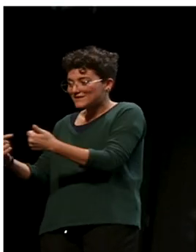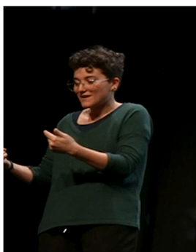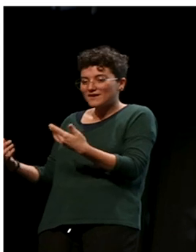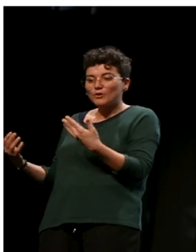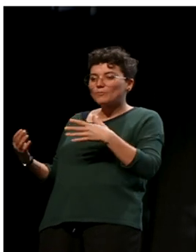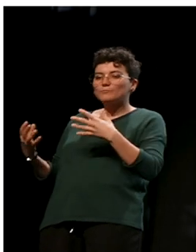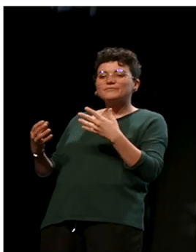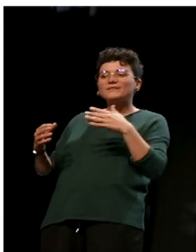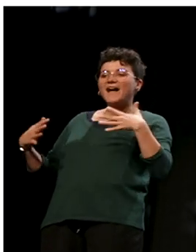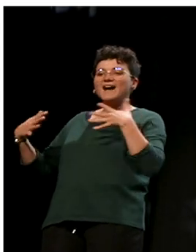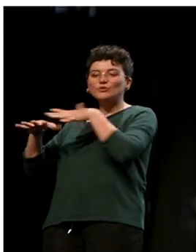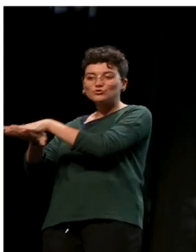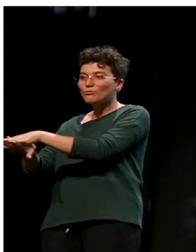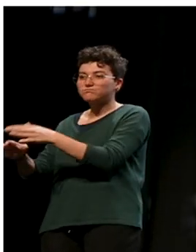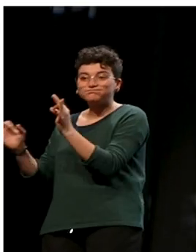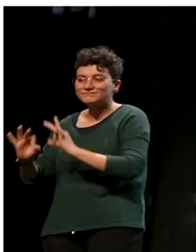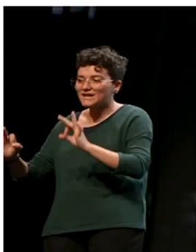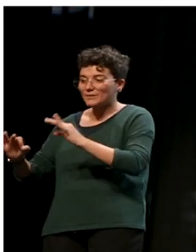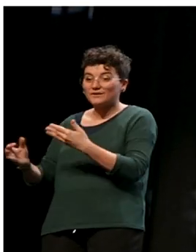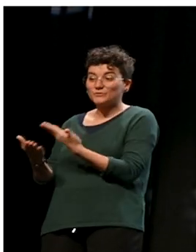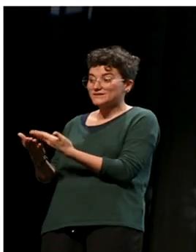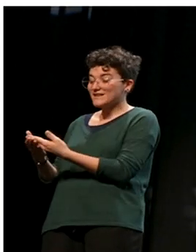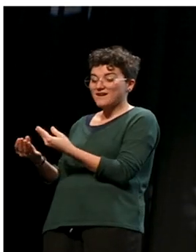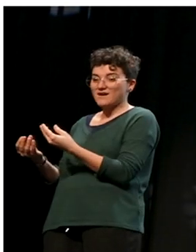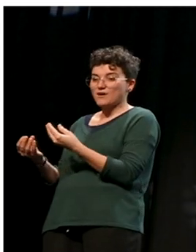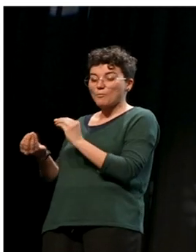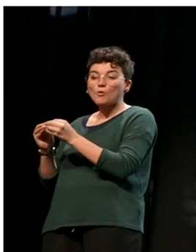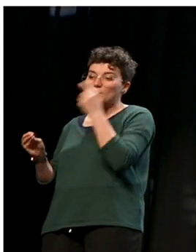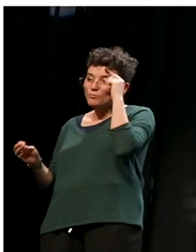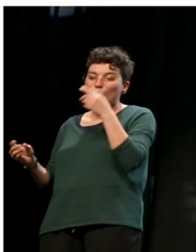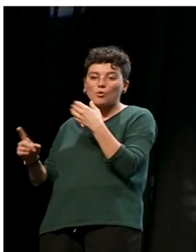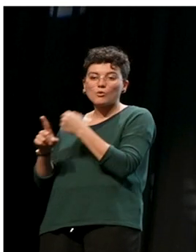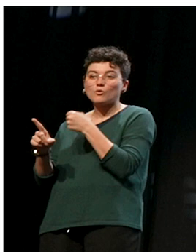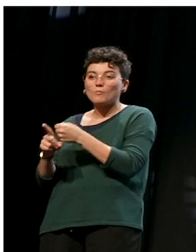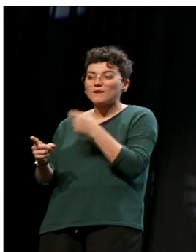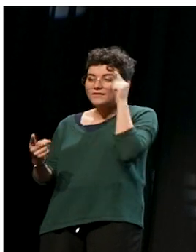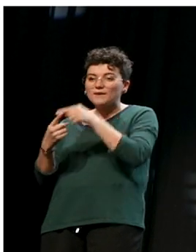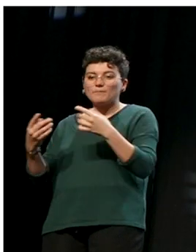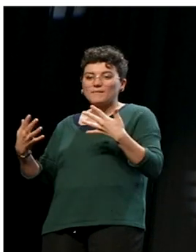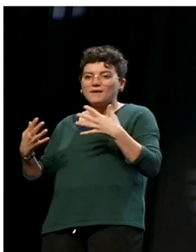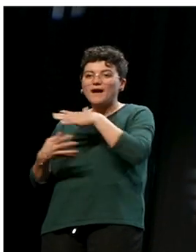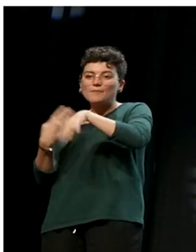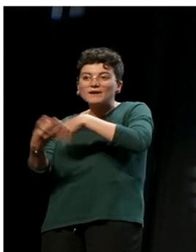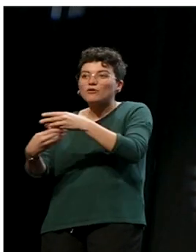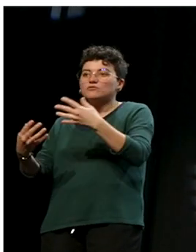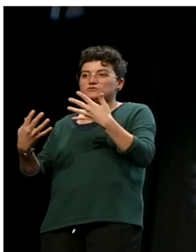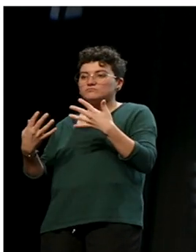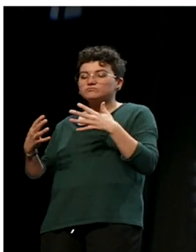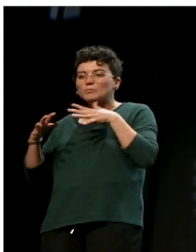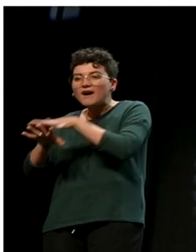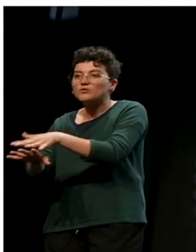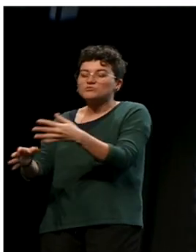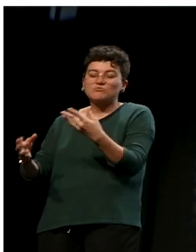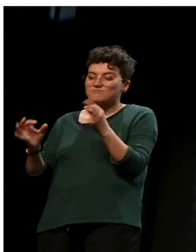ça n'aide pas ce combat-là en plus. Quoi. Mais ça peut faire une conférence entière. En tant aussi, que tel, voilà. Grosso modo, les IA, le problème n'est pas au-delà de simplement